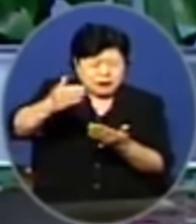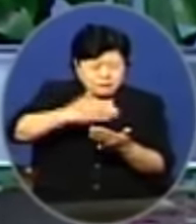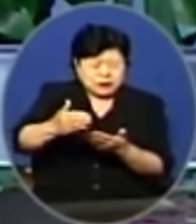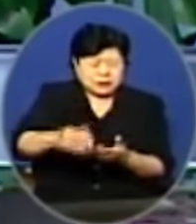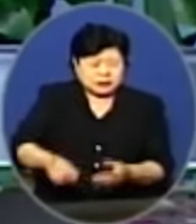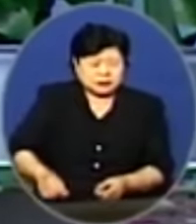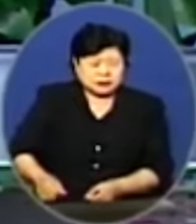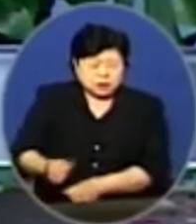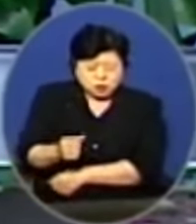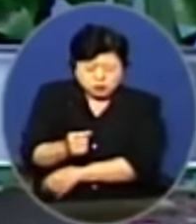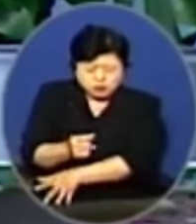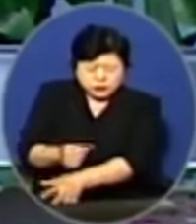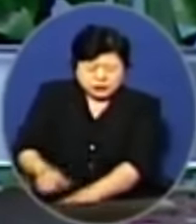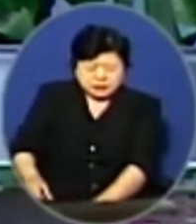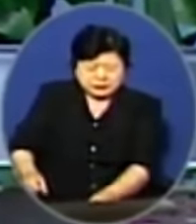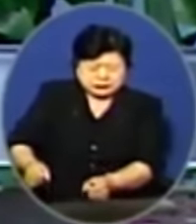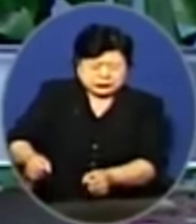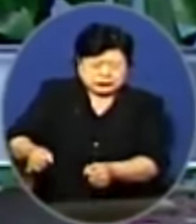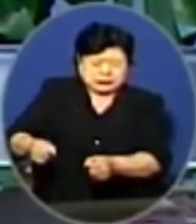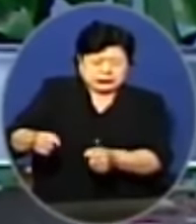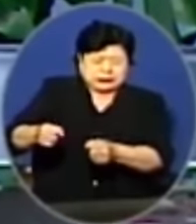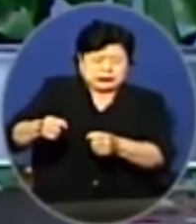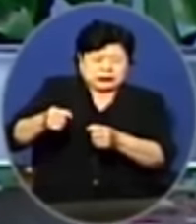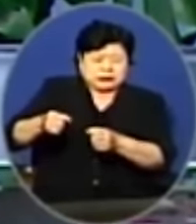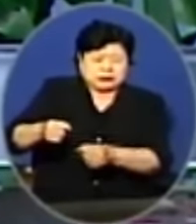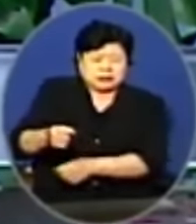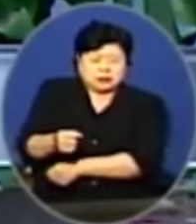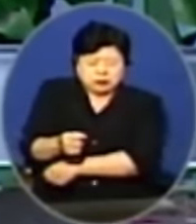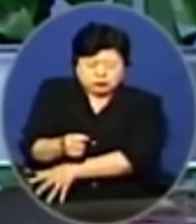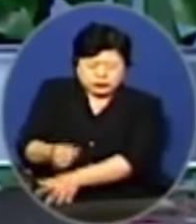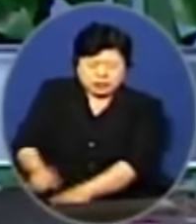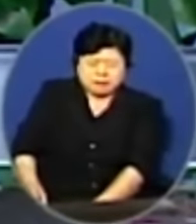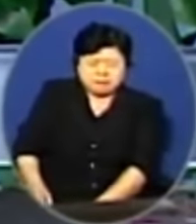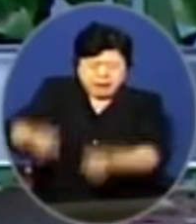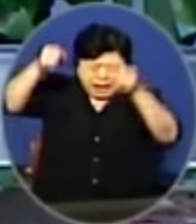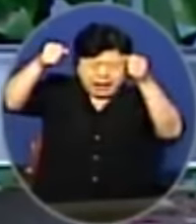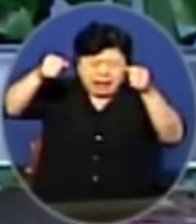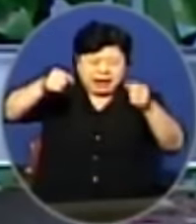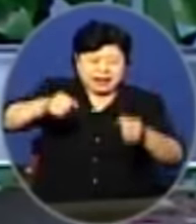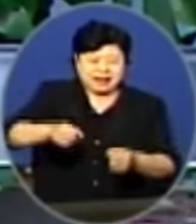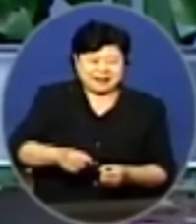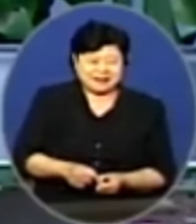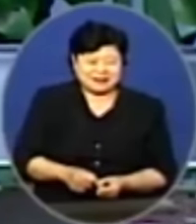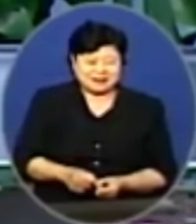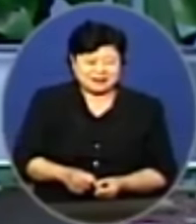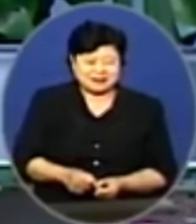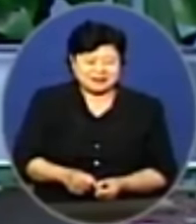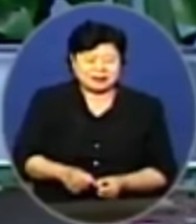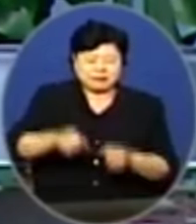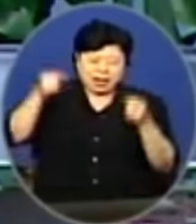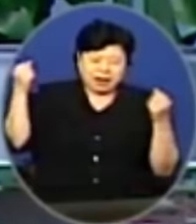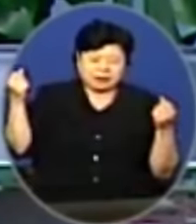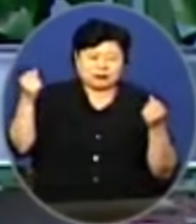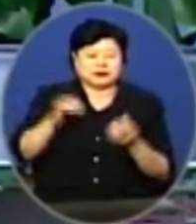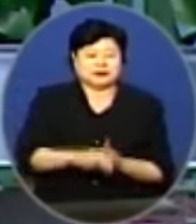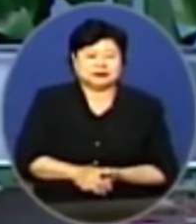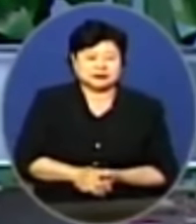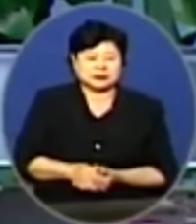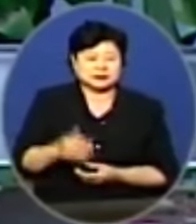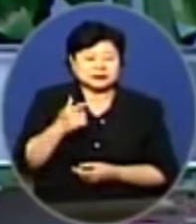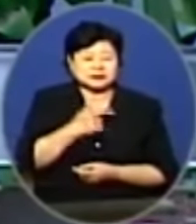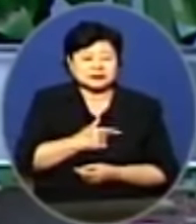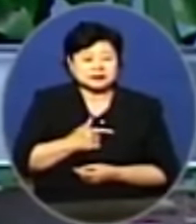당기니까 쭉쭉쭉쭉 소리가 나면서 뿌리가 뽑히더니 나중에 쩍 하면서 뿌리가 뽑히니까 내가 뒤로 잡아졌어요. 내